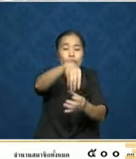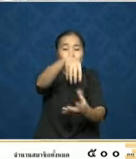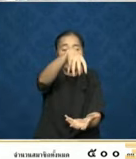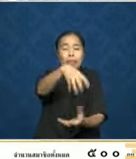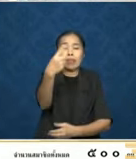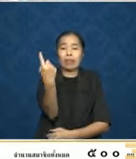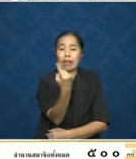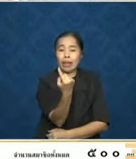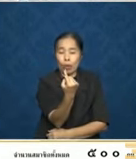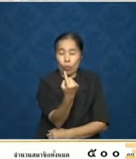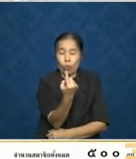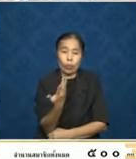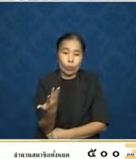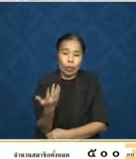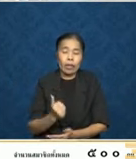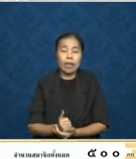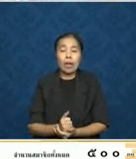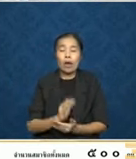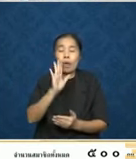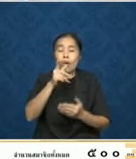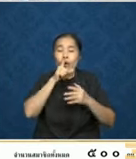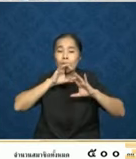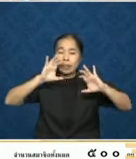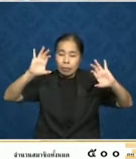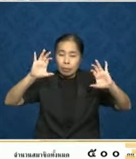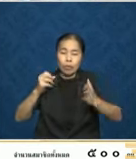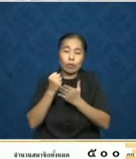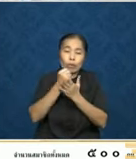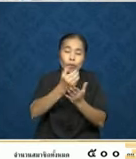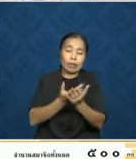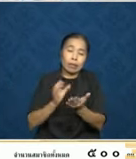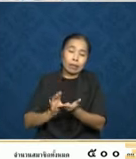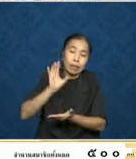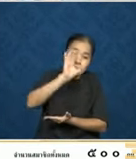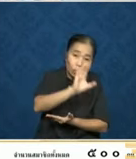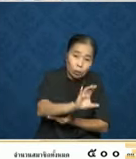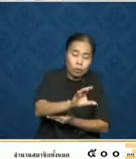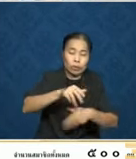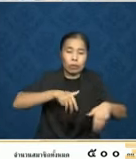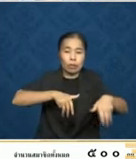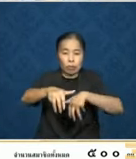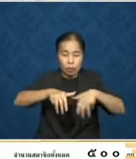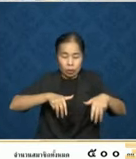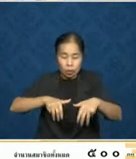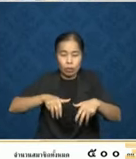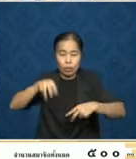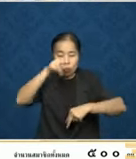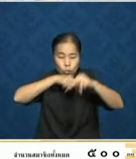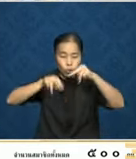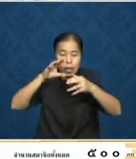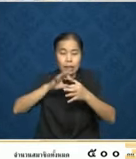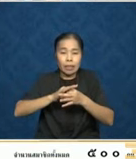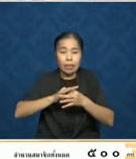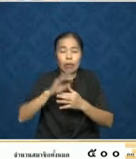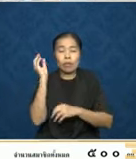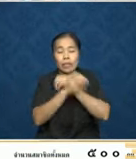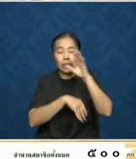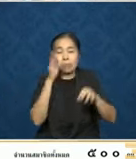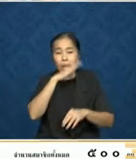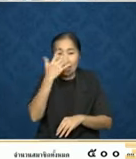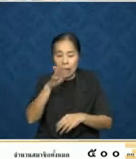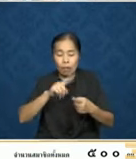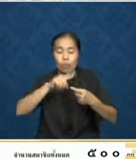นะคะดิฉันอยากจะให้ทางรัฐบาลเนี่ยนอกจากสนับสนุนงบประมาณให้กับท้องถิ่นในการดูแลเรื่องขยะแล้วอยากให้ส